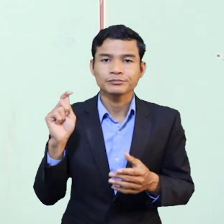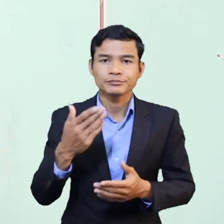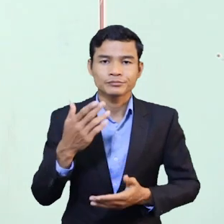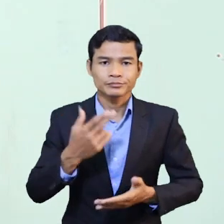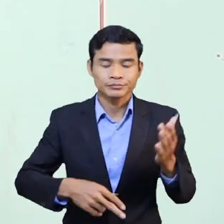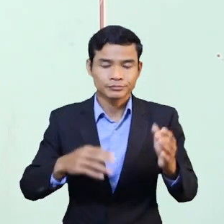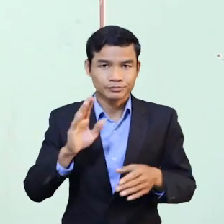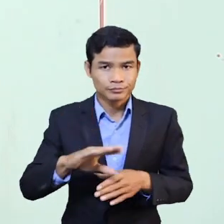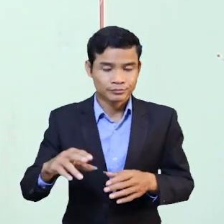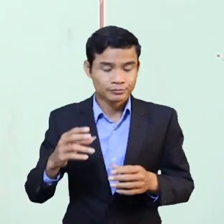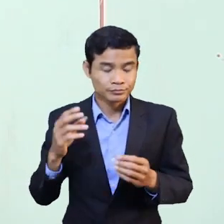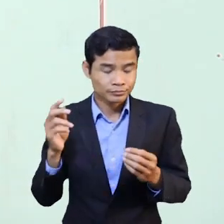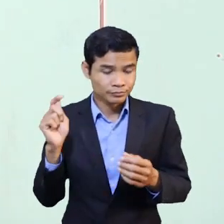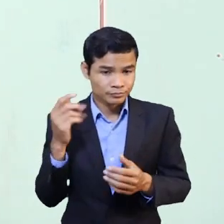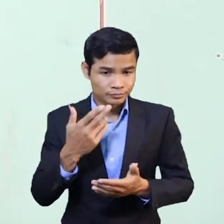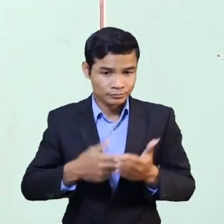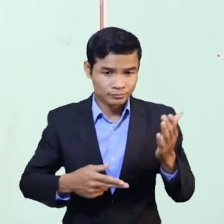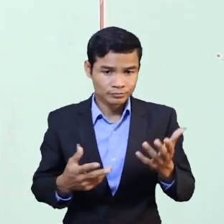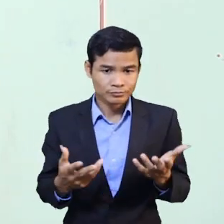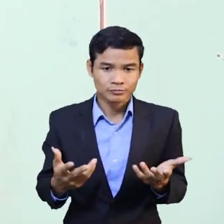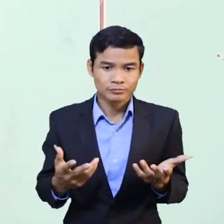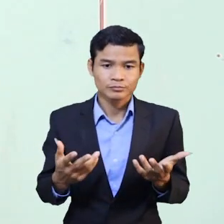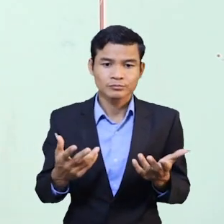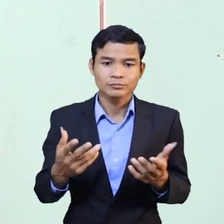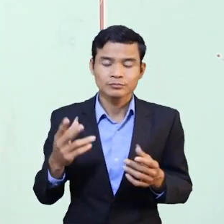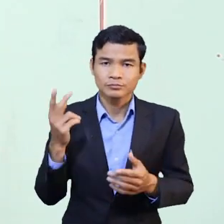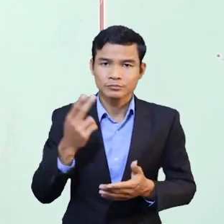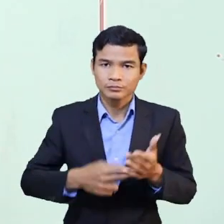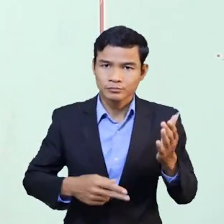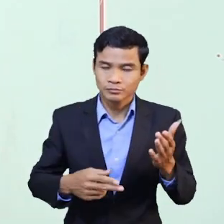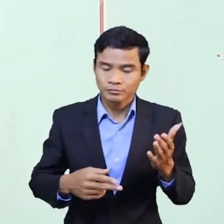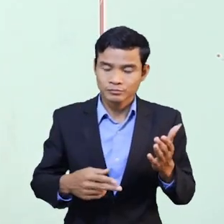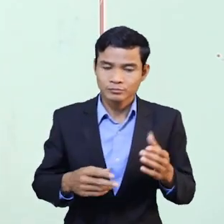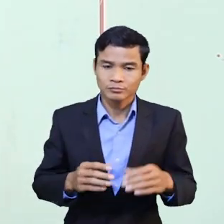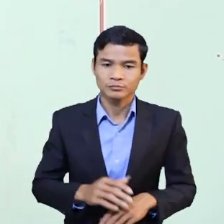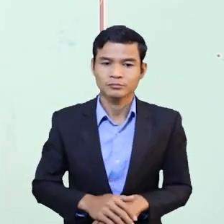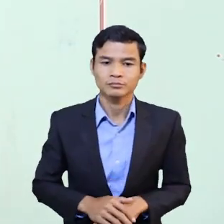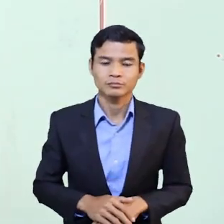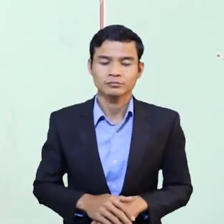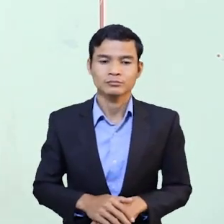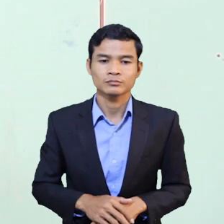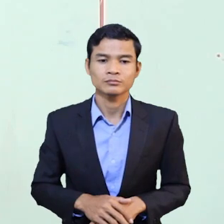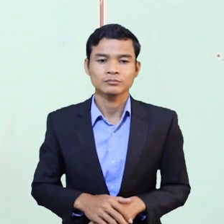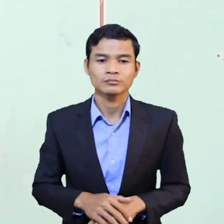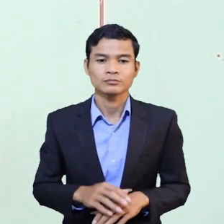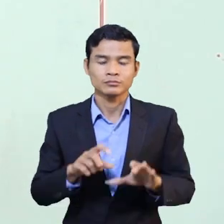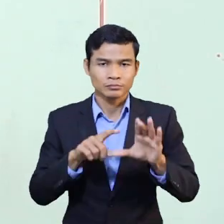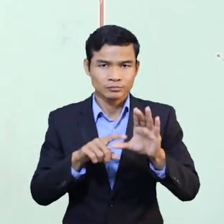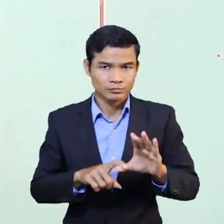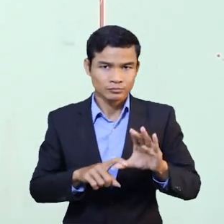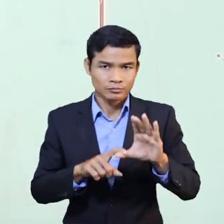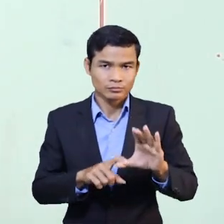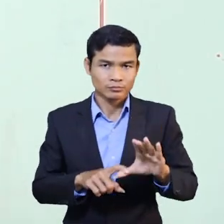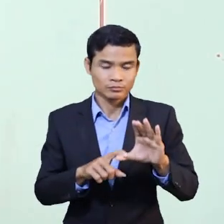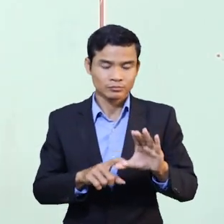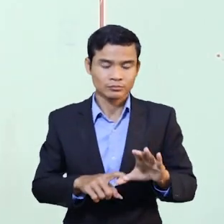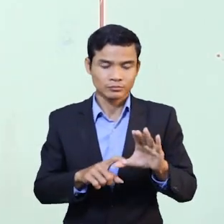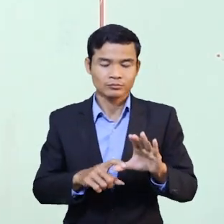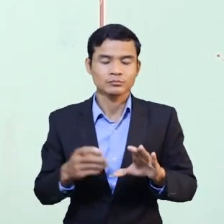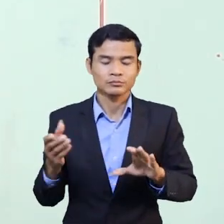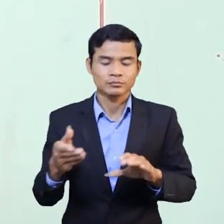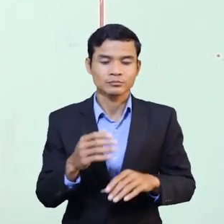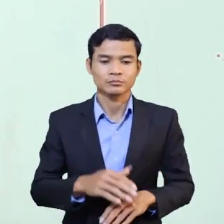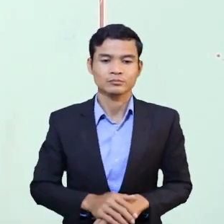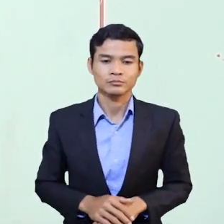vầy con chà đi cứ chìa vầy chà anh đi cứ chìa chốn chốn